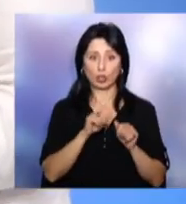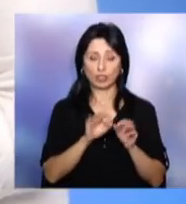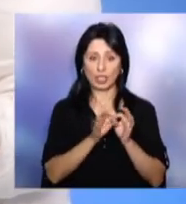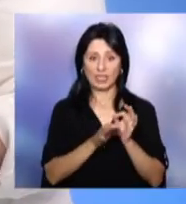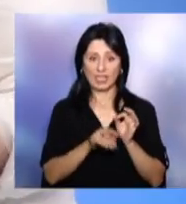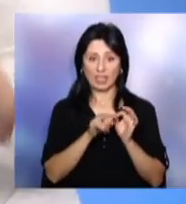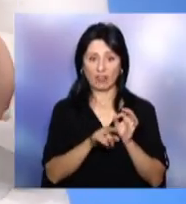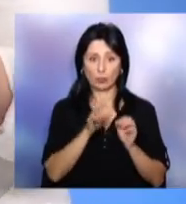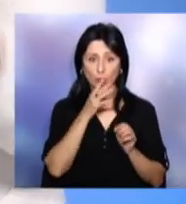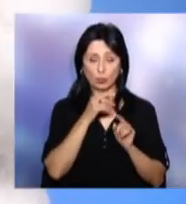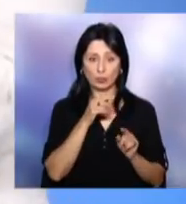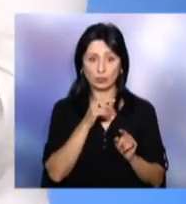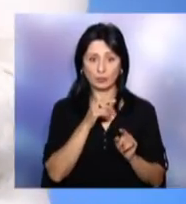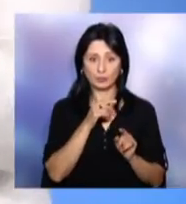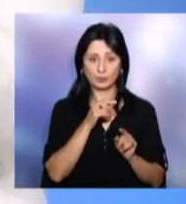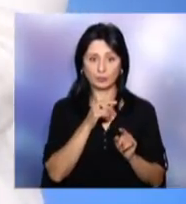ნაწლავის წყლულის დროს